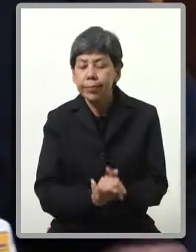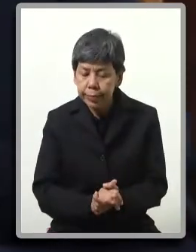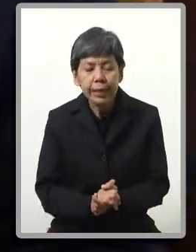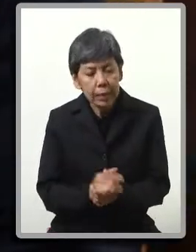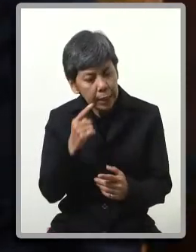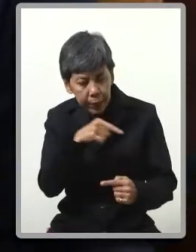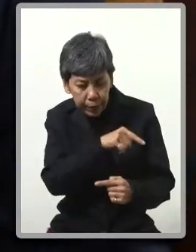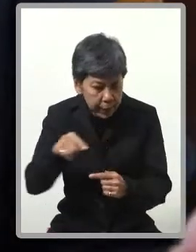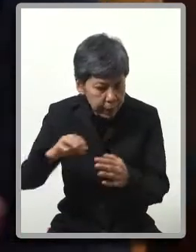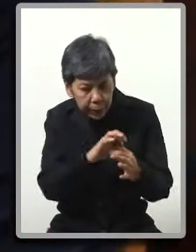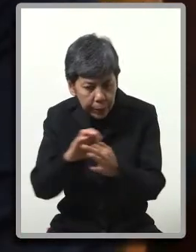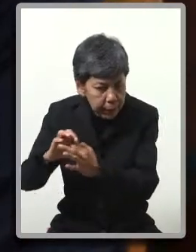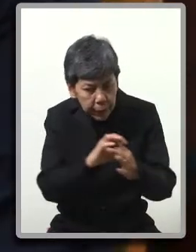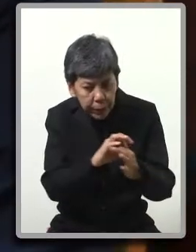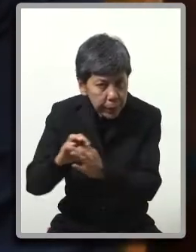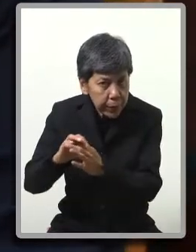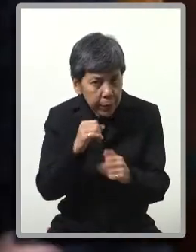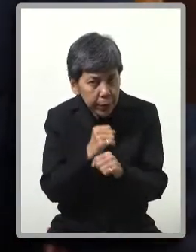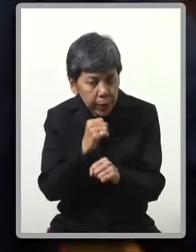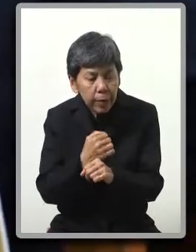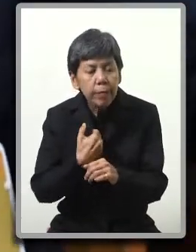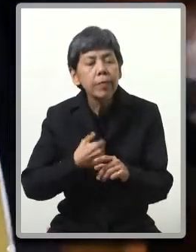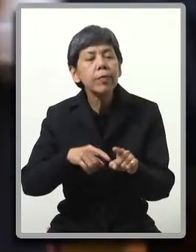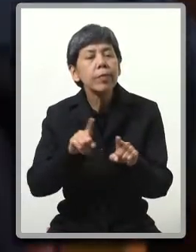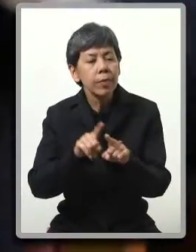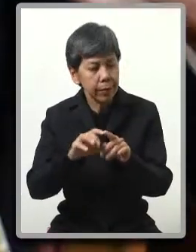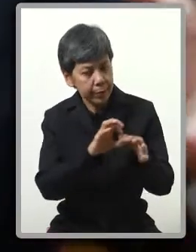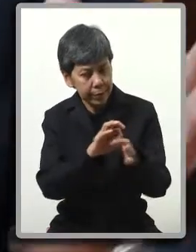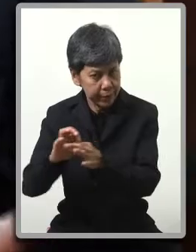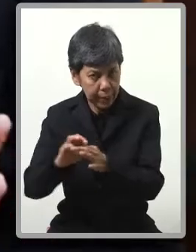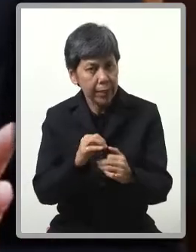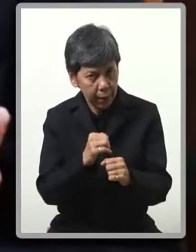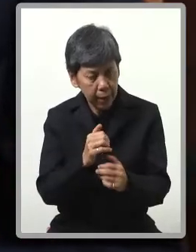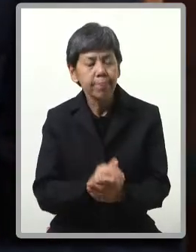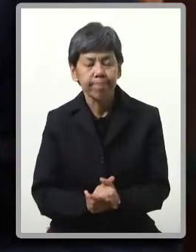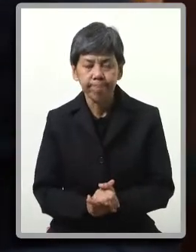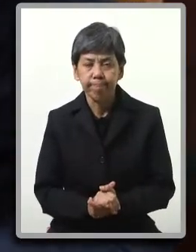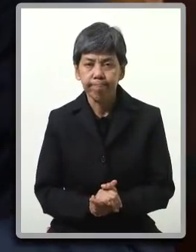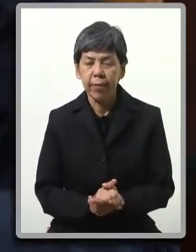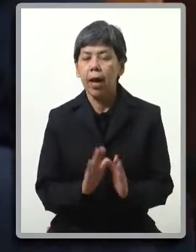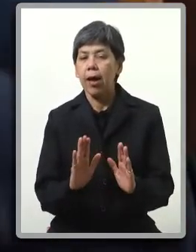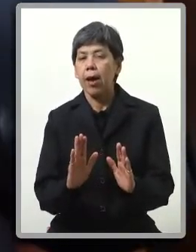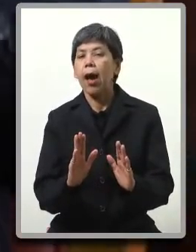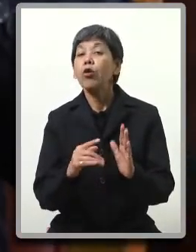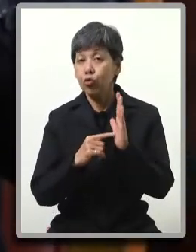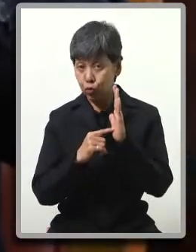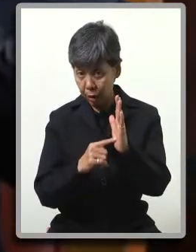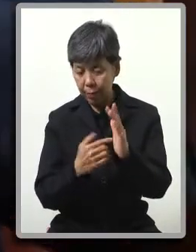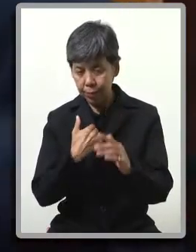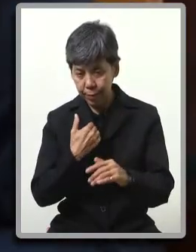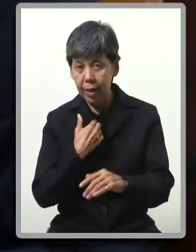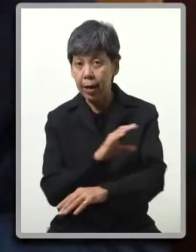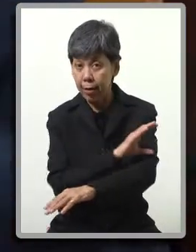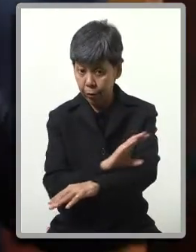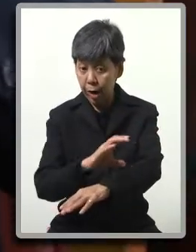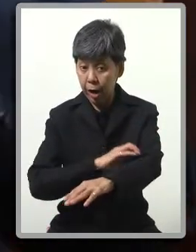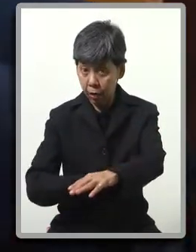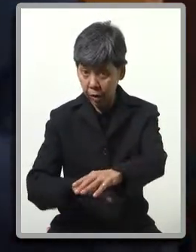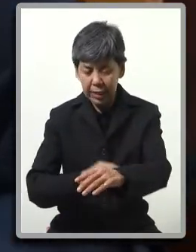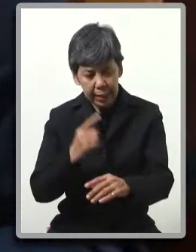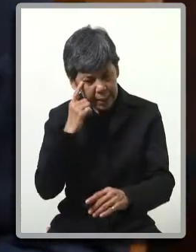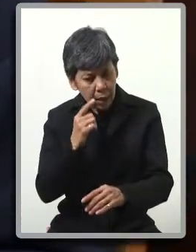บบมันจะต้องเกื้อกูลซึ่งกันและกันมันเหมือนกับเป็นแพ็กเกจที่ต้องไปด้วยกันเอาง่ายๆฮะมีรถไฟเนี่ยนะครับเ